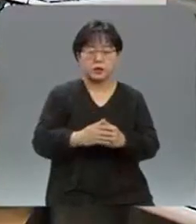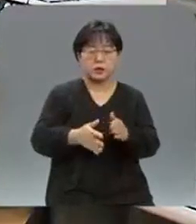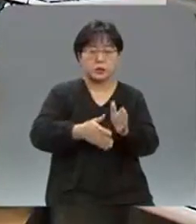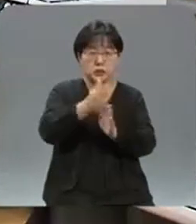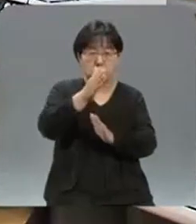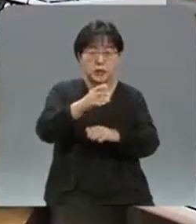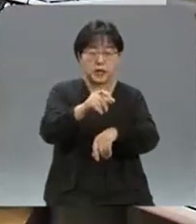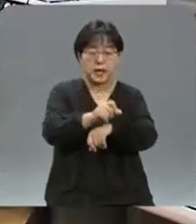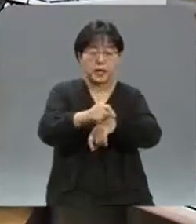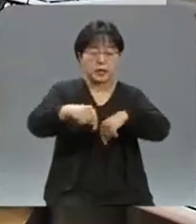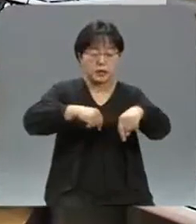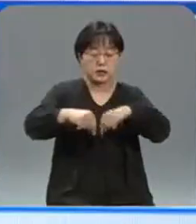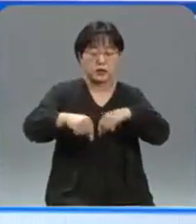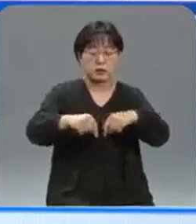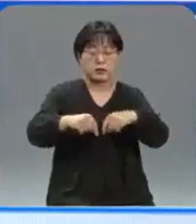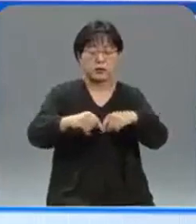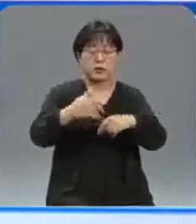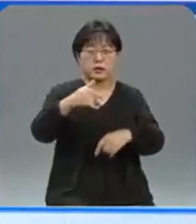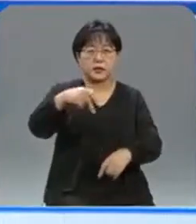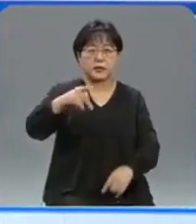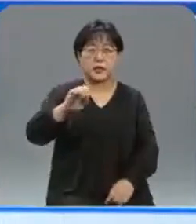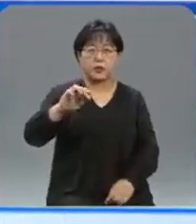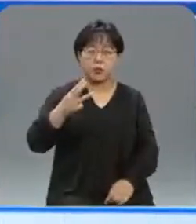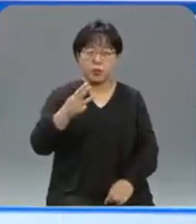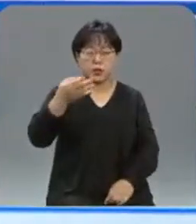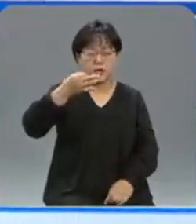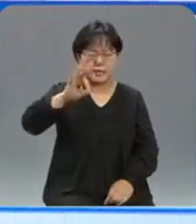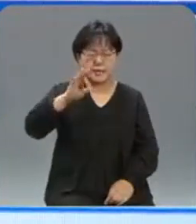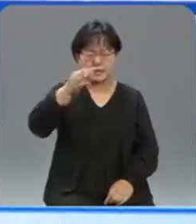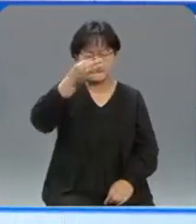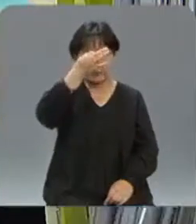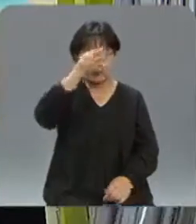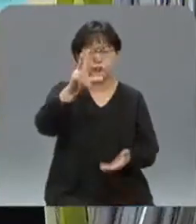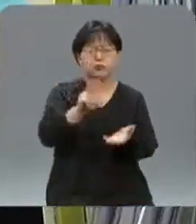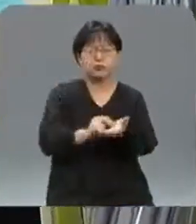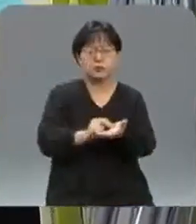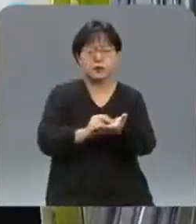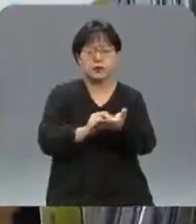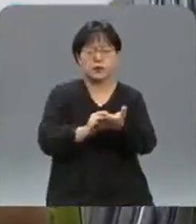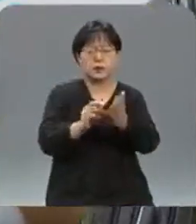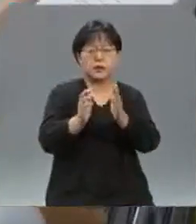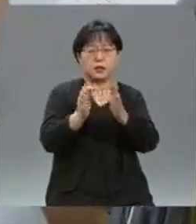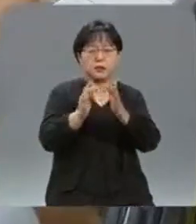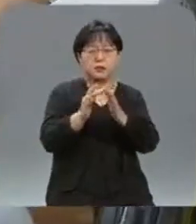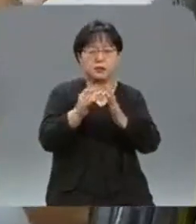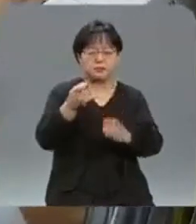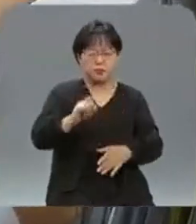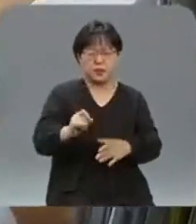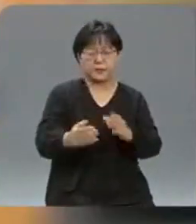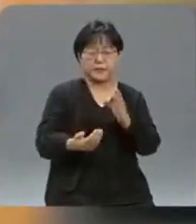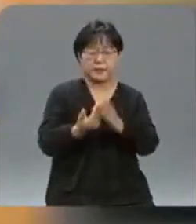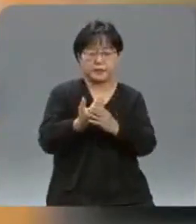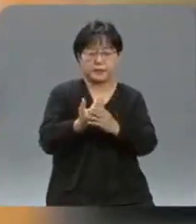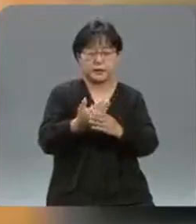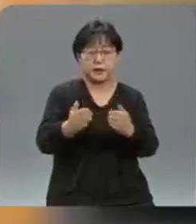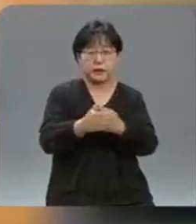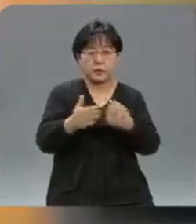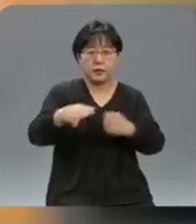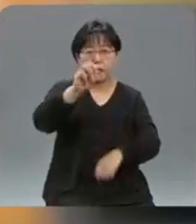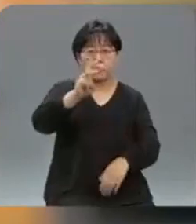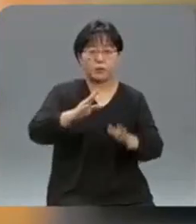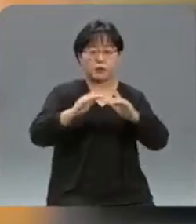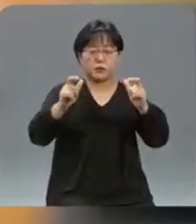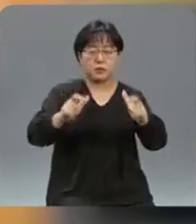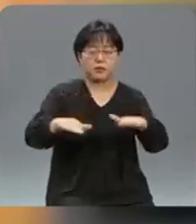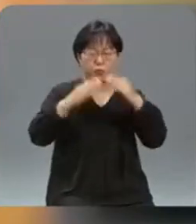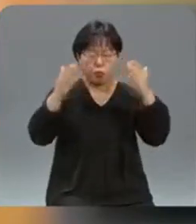자치단체 행정전산망인 세월의 인증 기능에 문제가 생기면서 전산 오류가 발생했습니다. 이 때문에 광주와